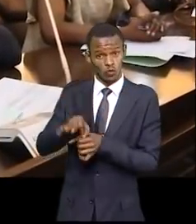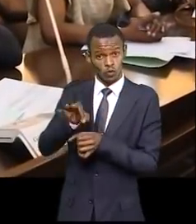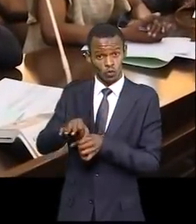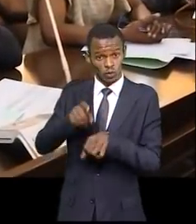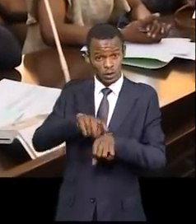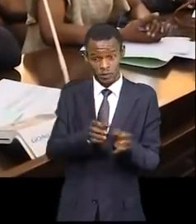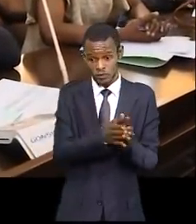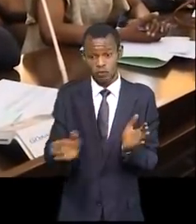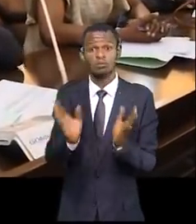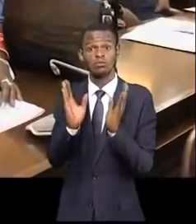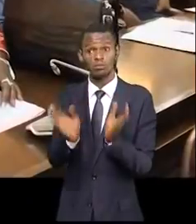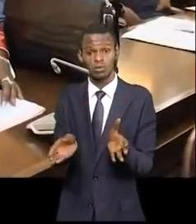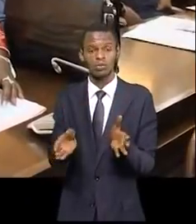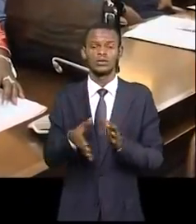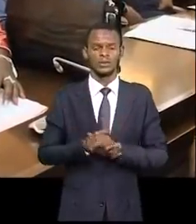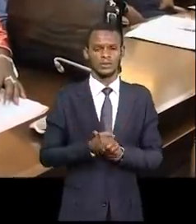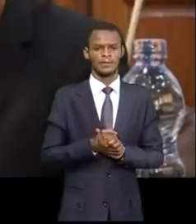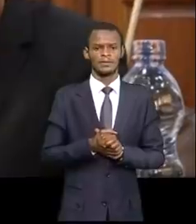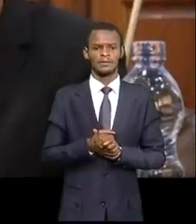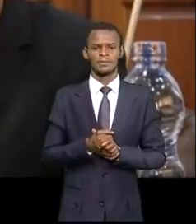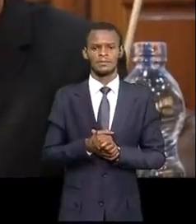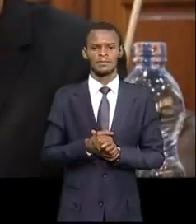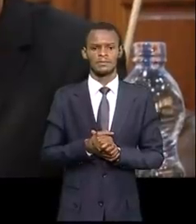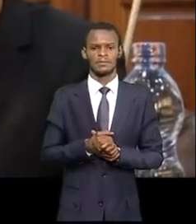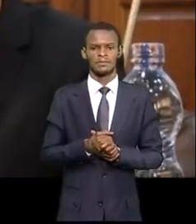chemin d'un processus électoral apaisé en rdc